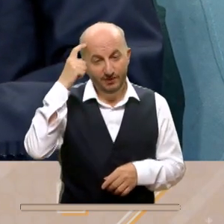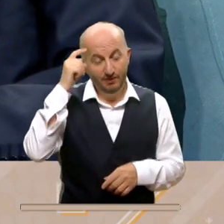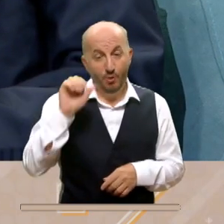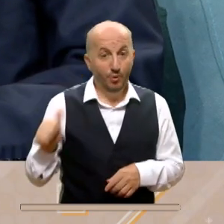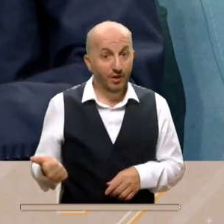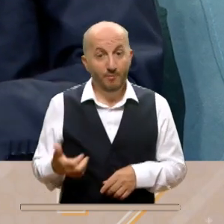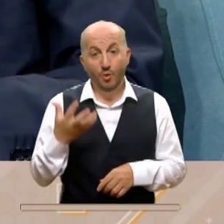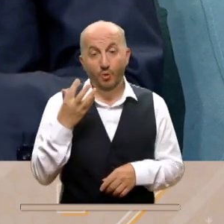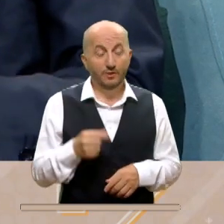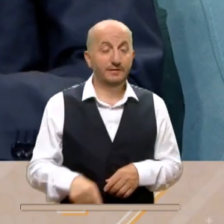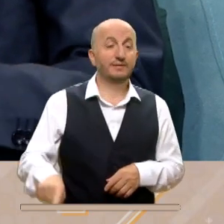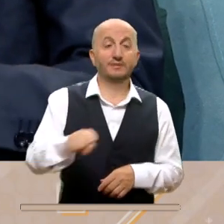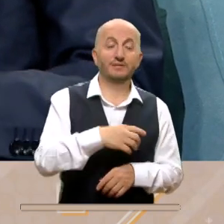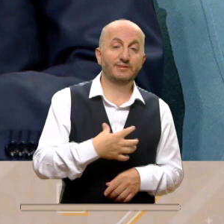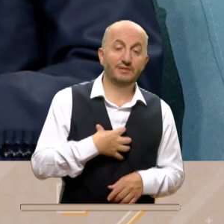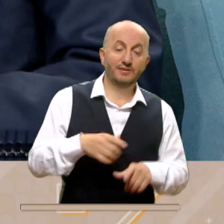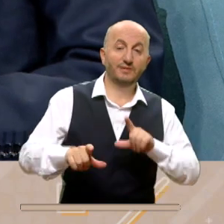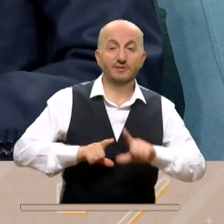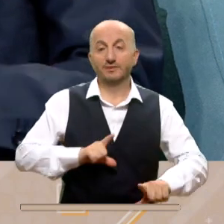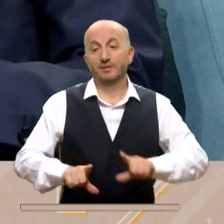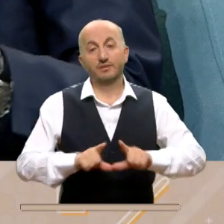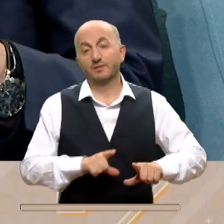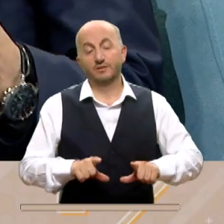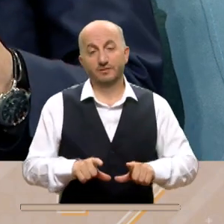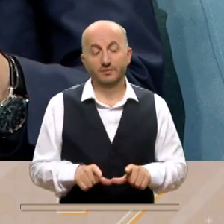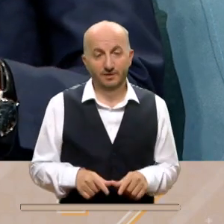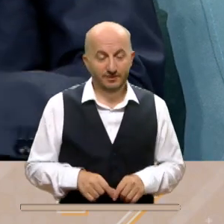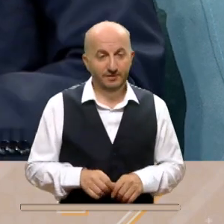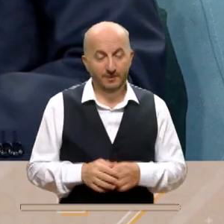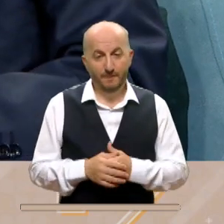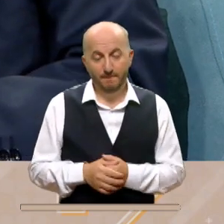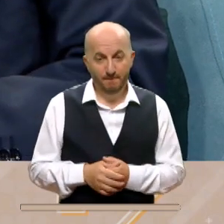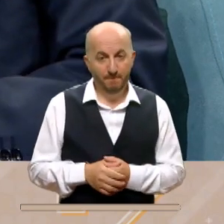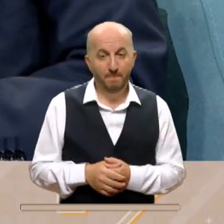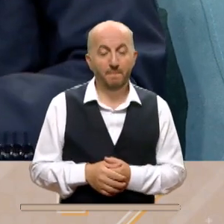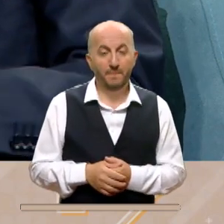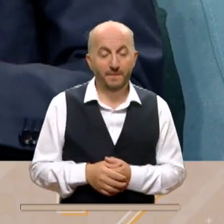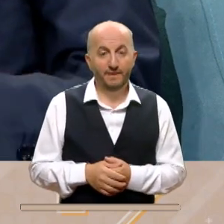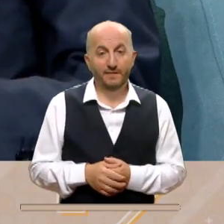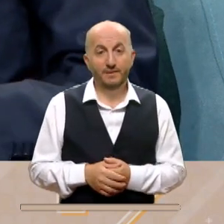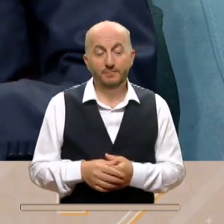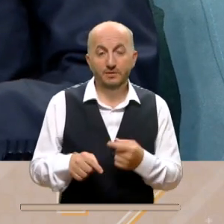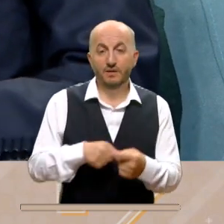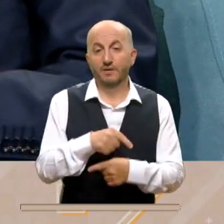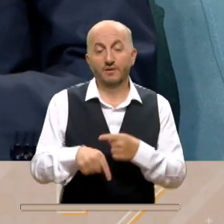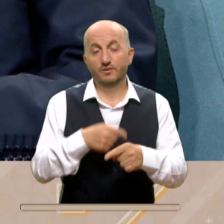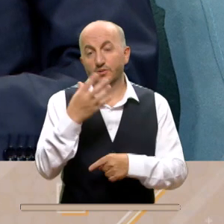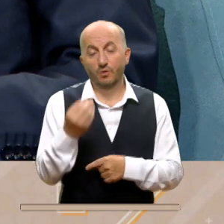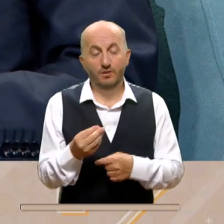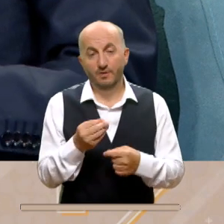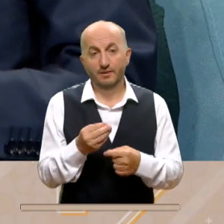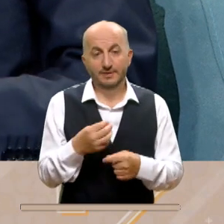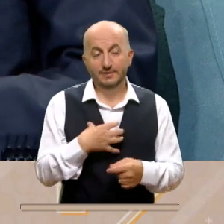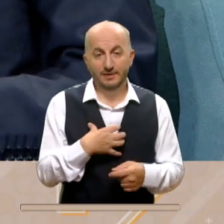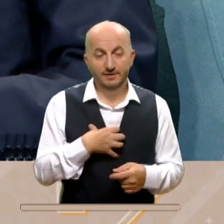sizin kendi ihtiyaçlarınızla tabii bir şekilde bir arayışta olarak, bir dert sahibi